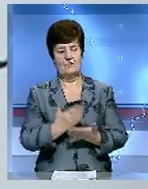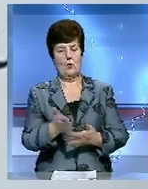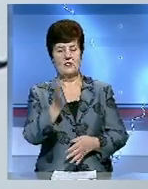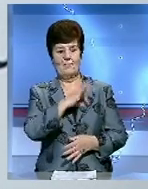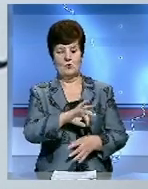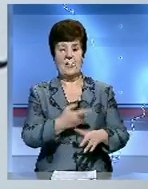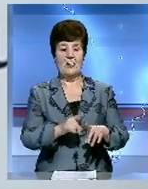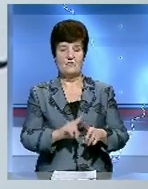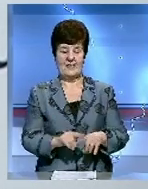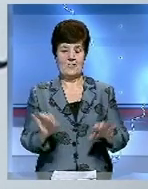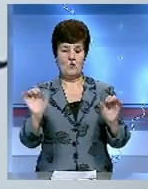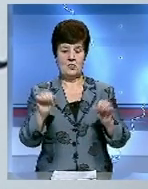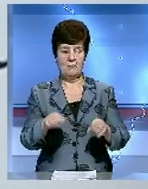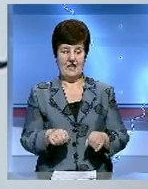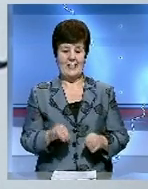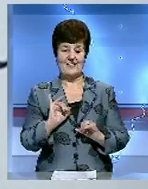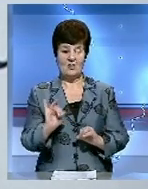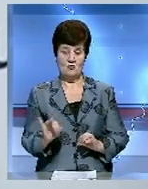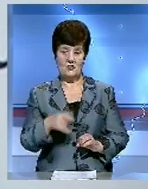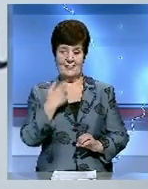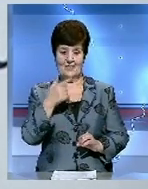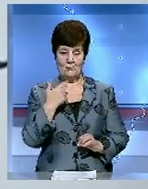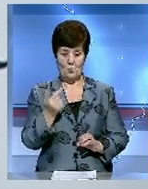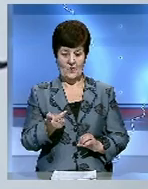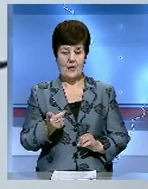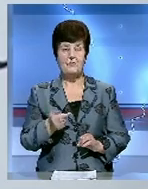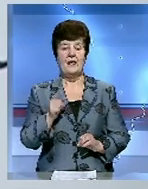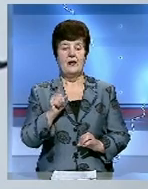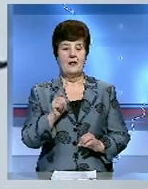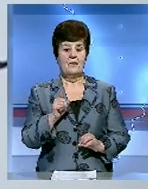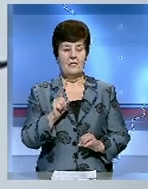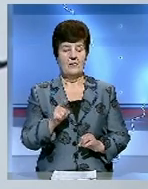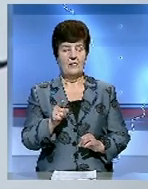această posibilitate și să spun, website-ul nostru e